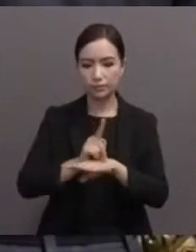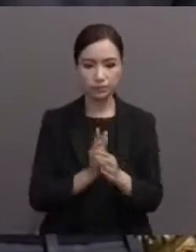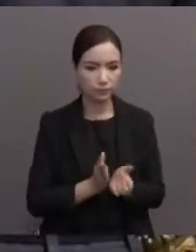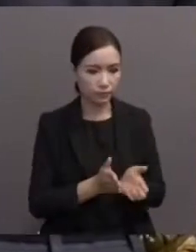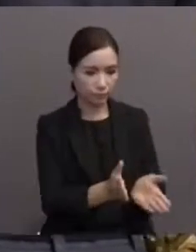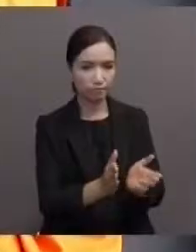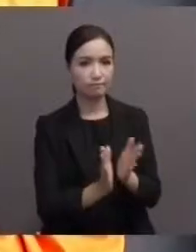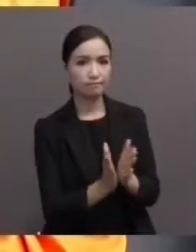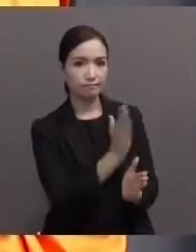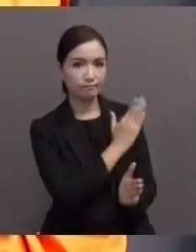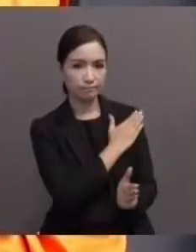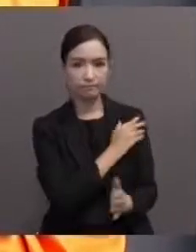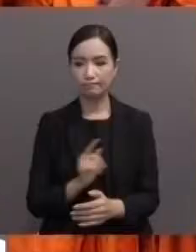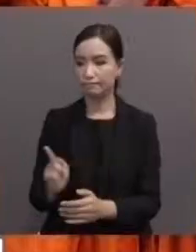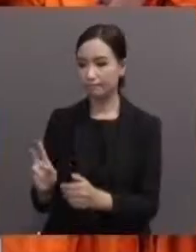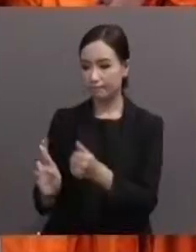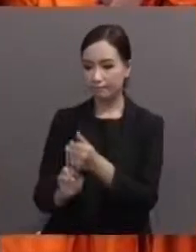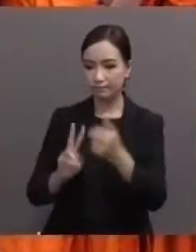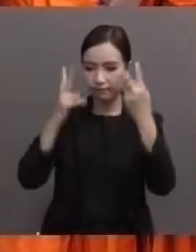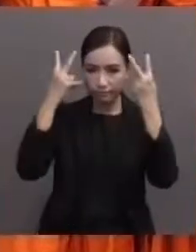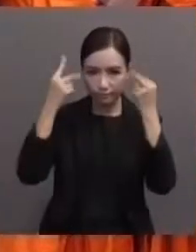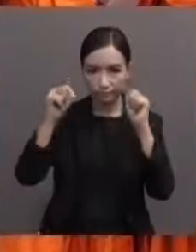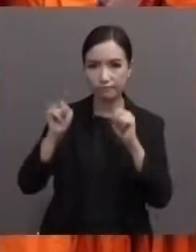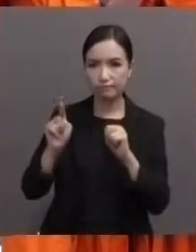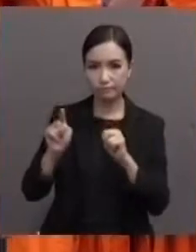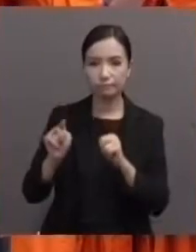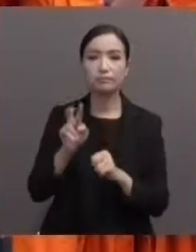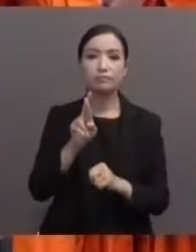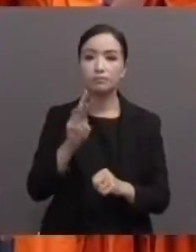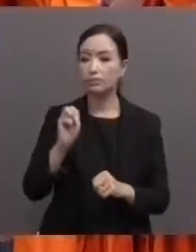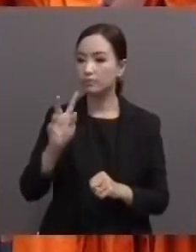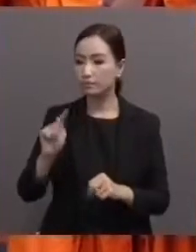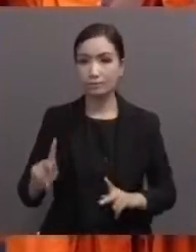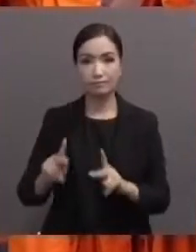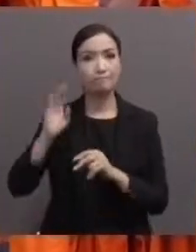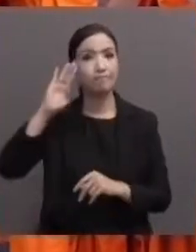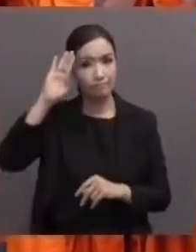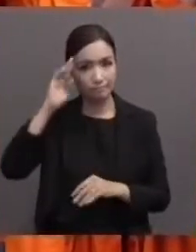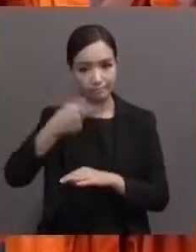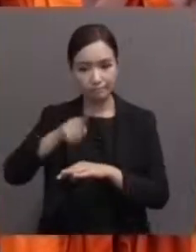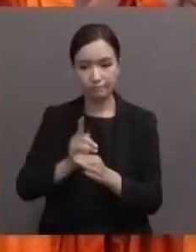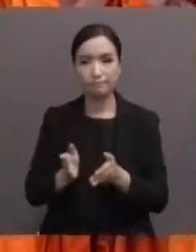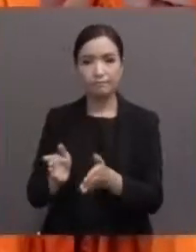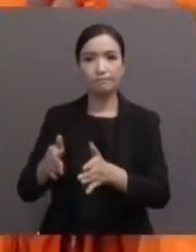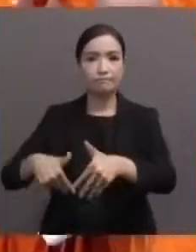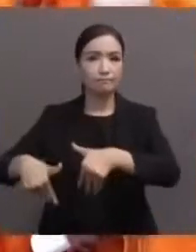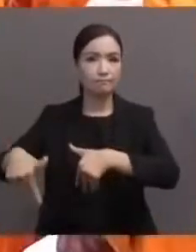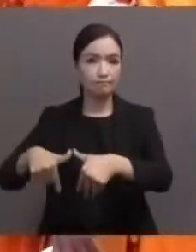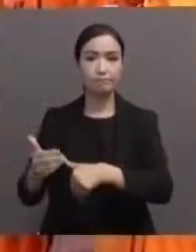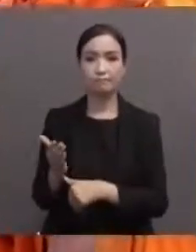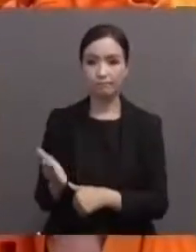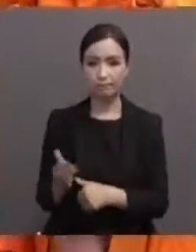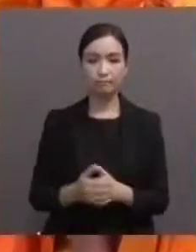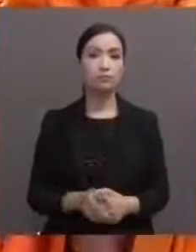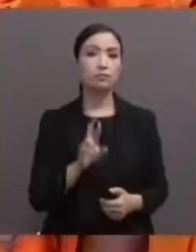ขณะที่พลเอกประวิตรวงษ์สุวรรณรองนายกรัฐมนตรีและรัฐมนตรีว่าการกระทรวงกลาโหมเป็นประธานฝ่ายคารวาสพร้อมด้วยรั